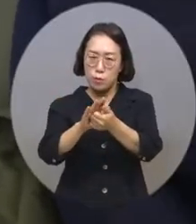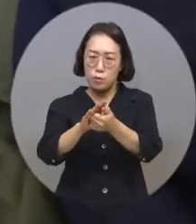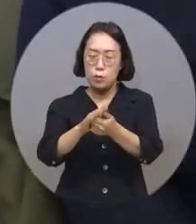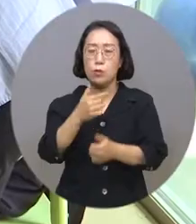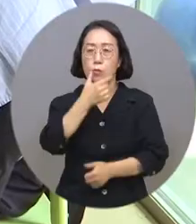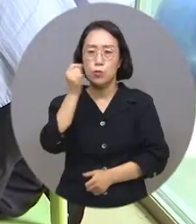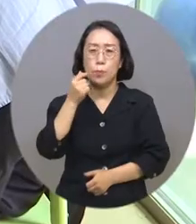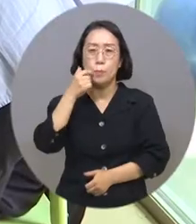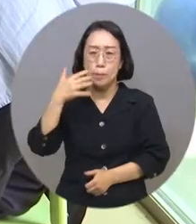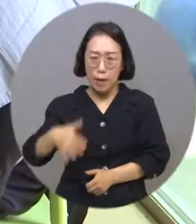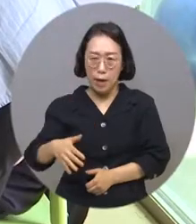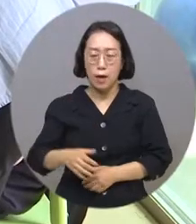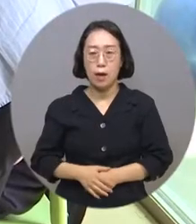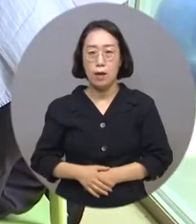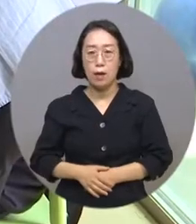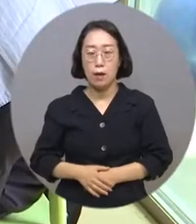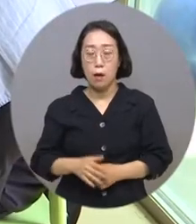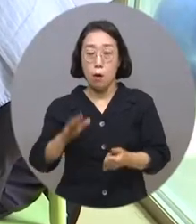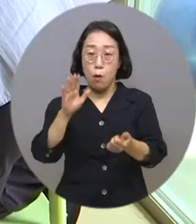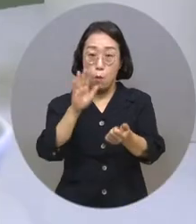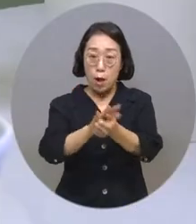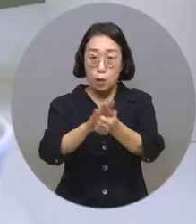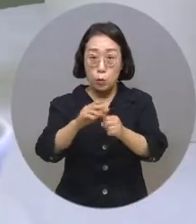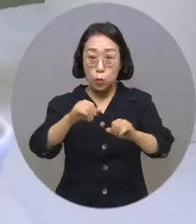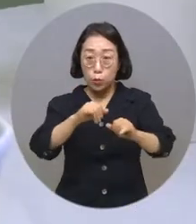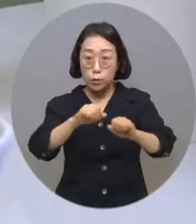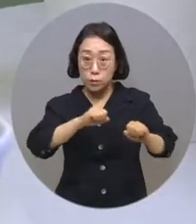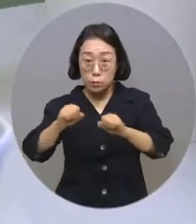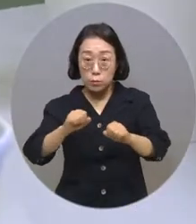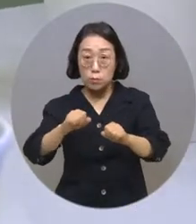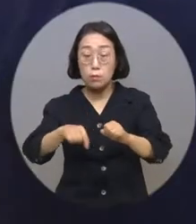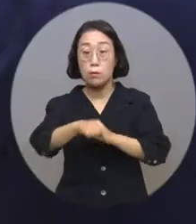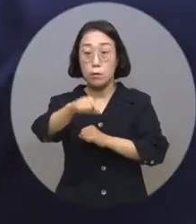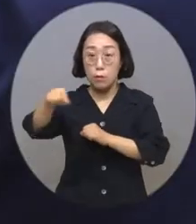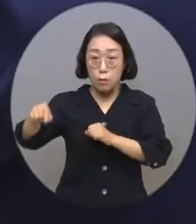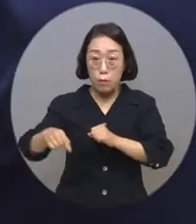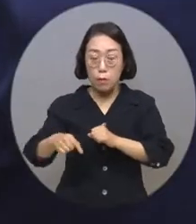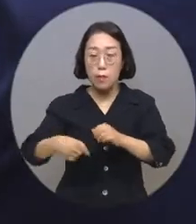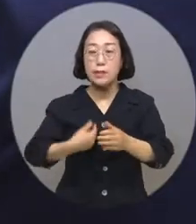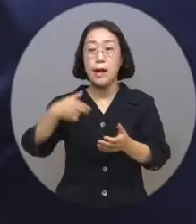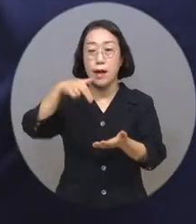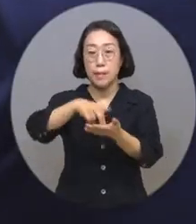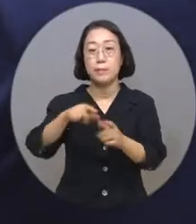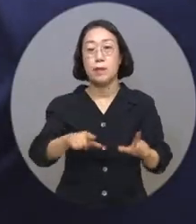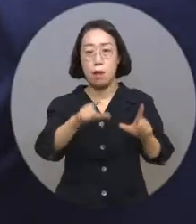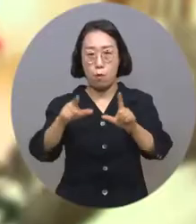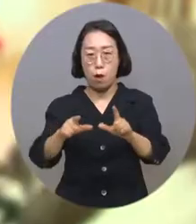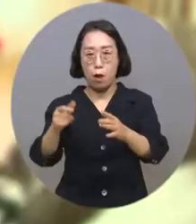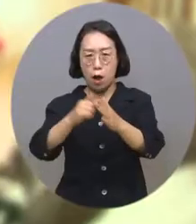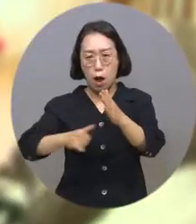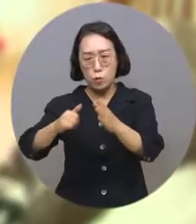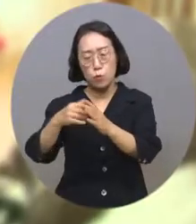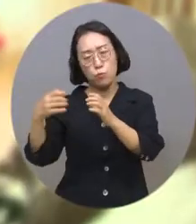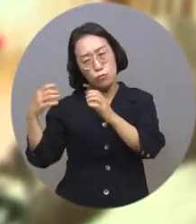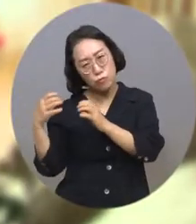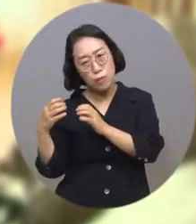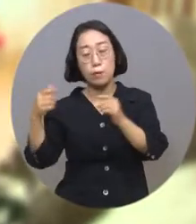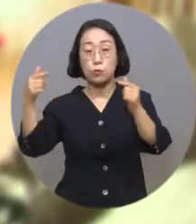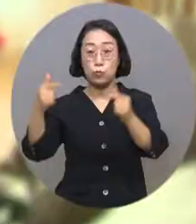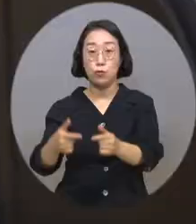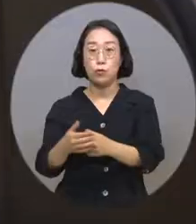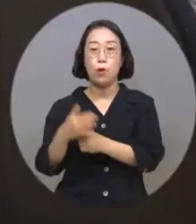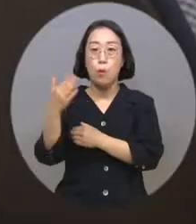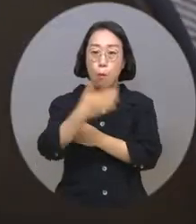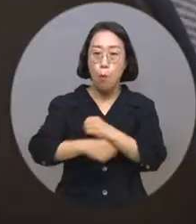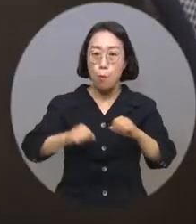나왔습니다. 활동 지원 제도는 장애인의 자립 생활을 지원하고 가족의 부담을 경감하기 위해 신체 활동과 가사